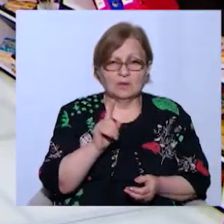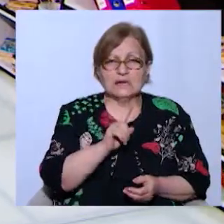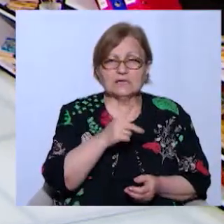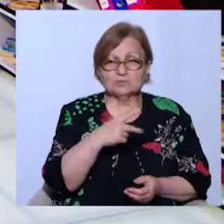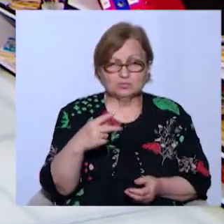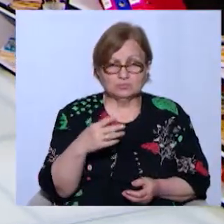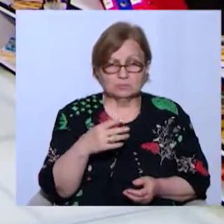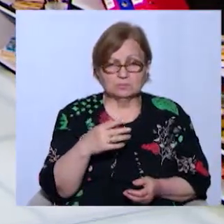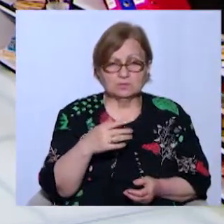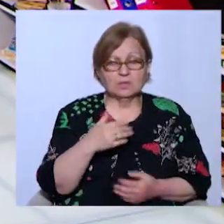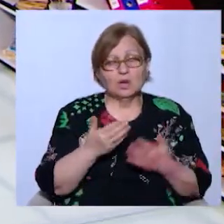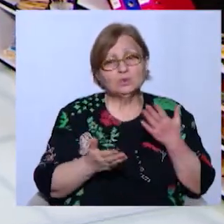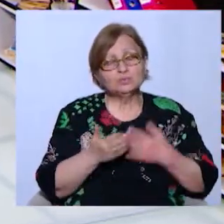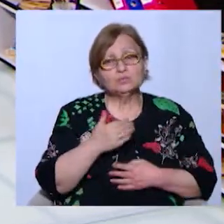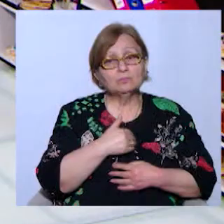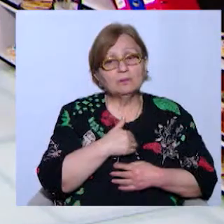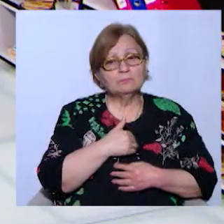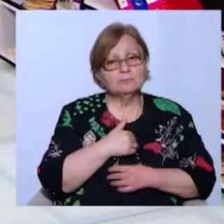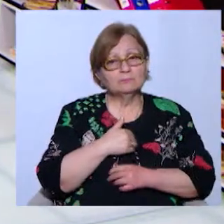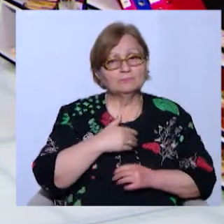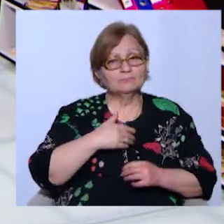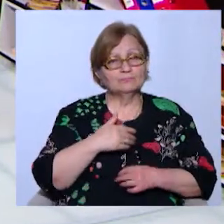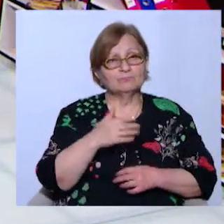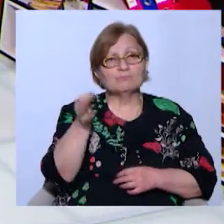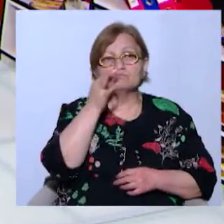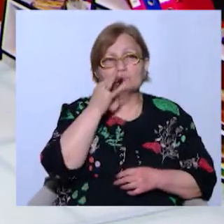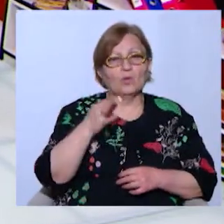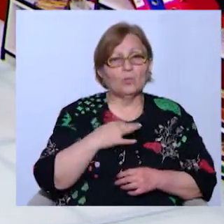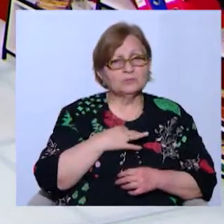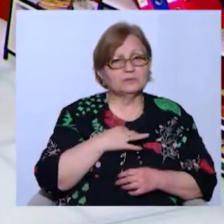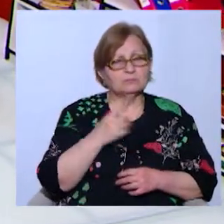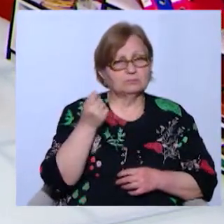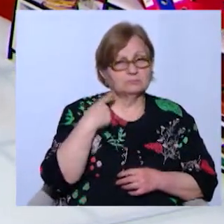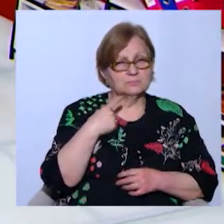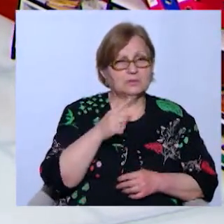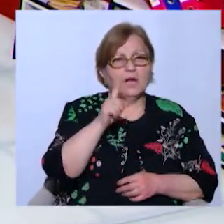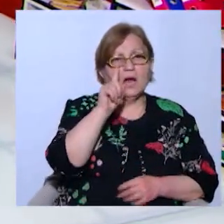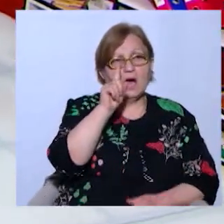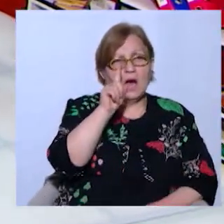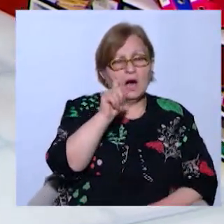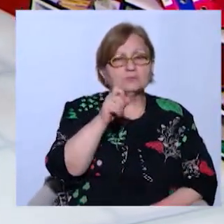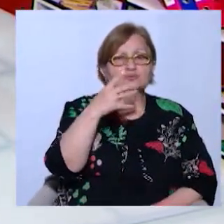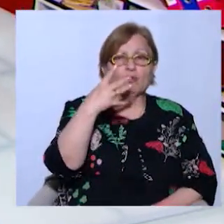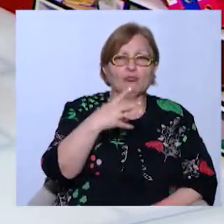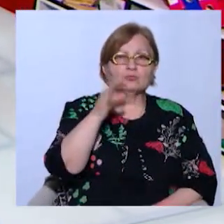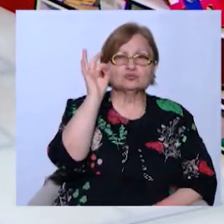კუთხე. მაგრამ თუ მე მინდა ამიგე მეუნებიან მაგალითად 140 გრადუსიანი კუთხე.